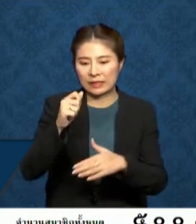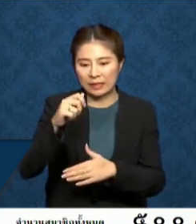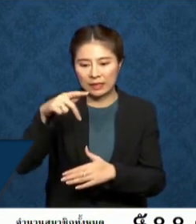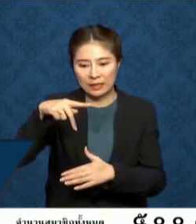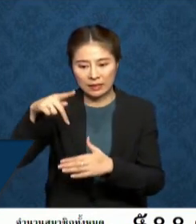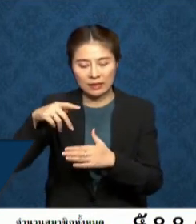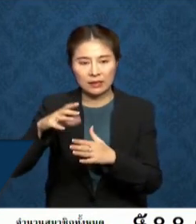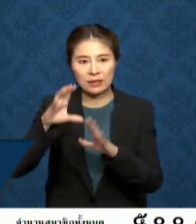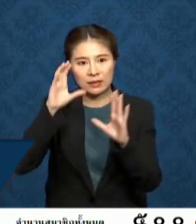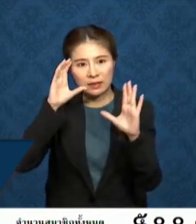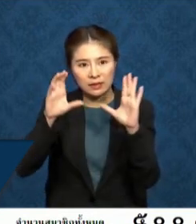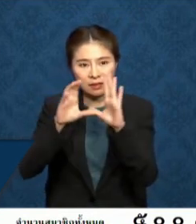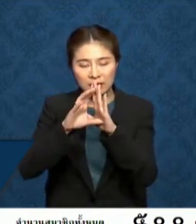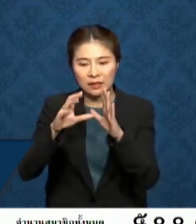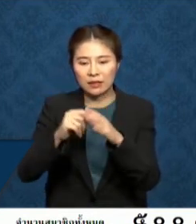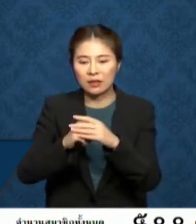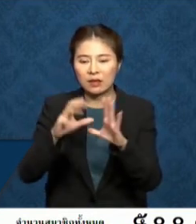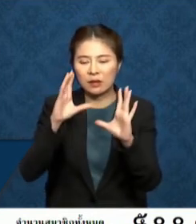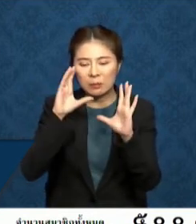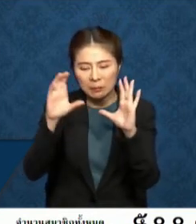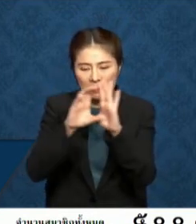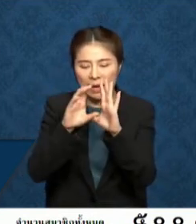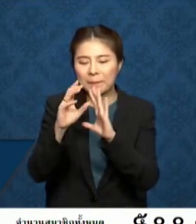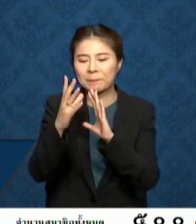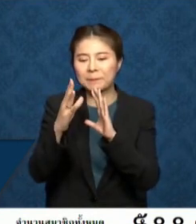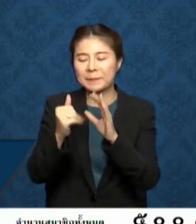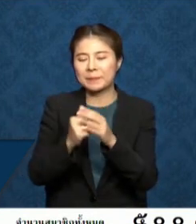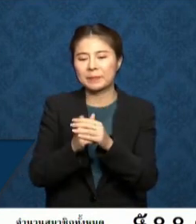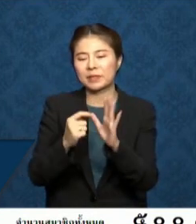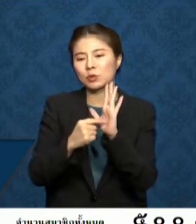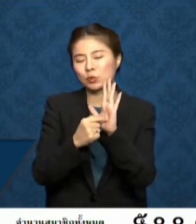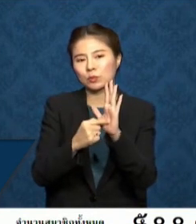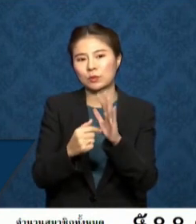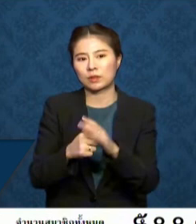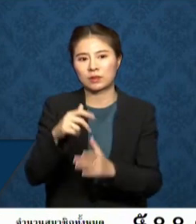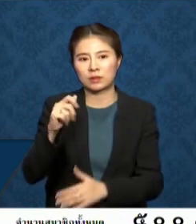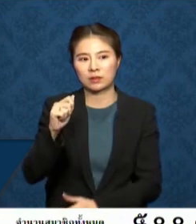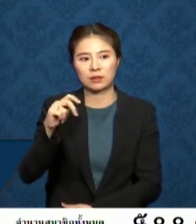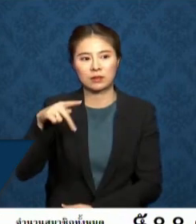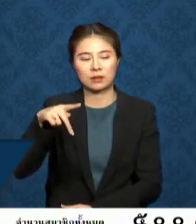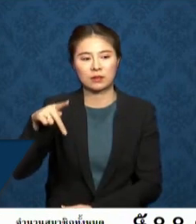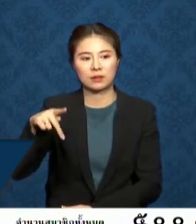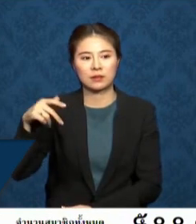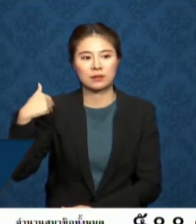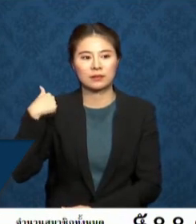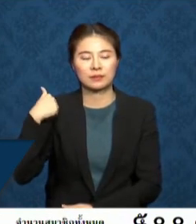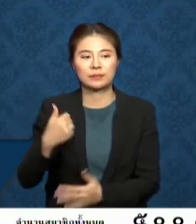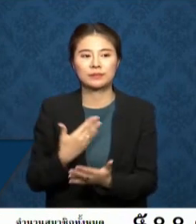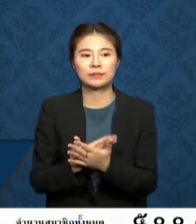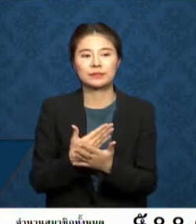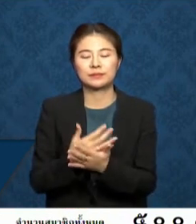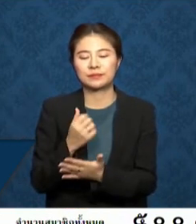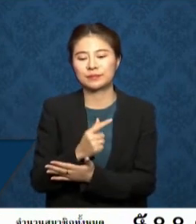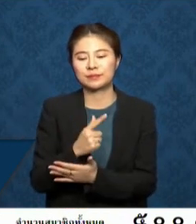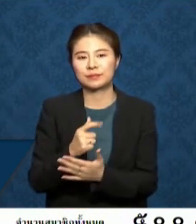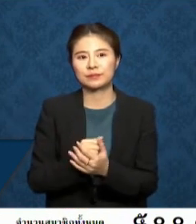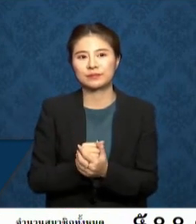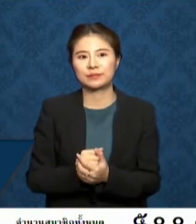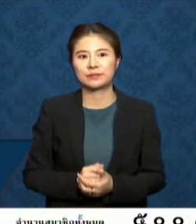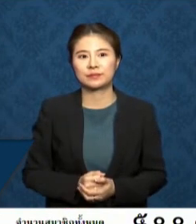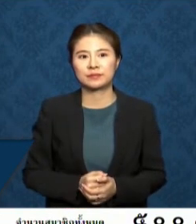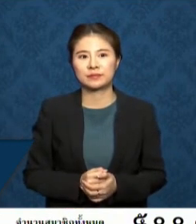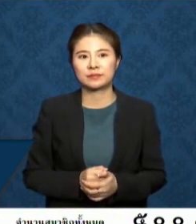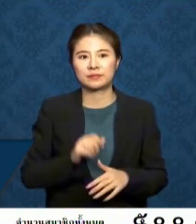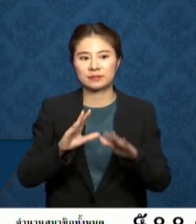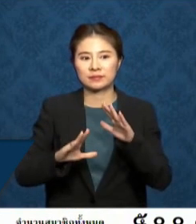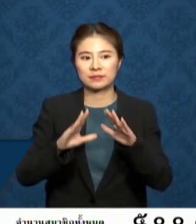ารชี้แจงมาก็ไม่ได้มีตัวอย่างแอปใดๆเลยนะครับทีนี้พอไปดูค่าใช้จ่ายในการพัฒนาแอปนะครับผมเปรียบเทียบ